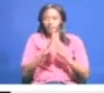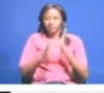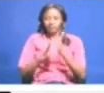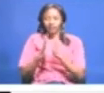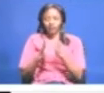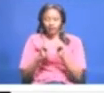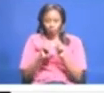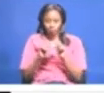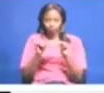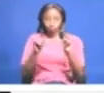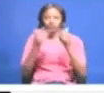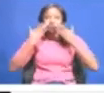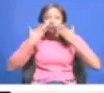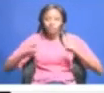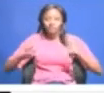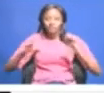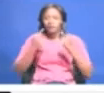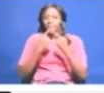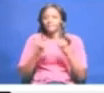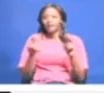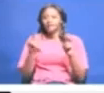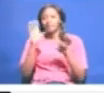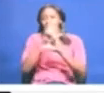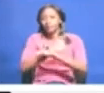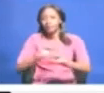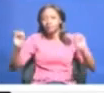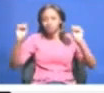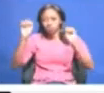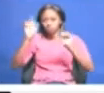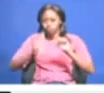na Rais Uhuru Kenyatta akikagua gwaride